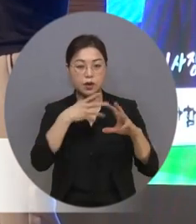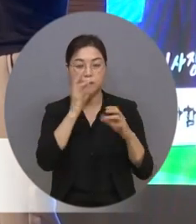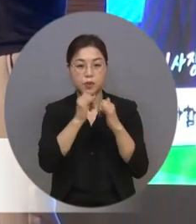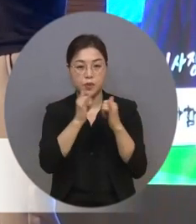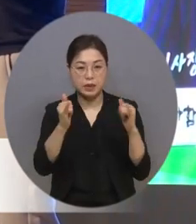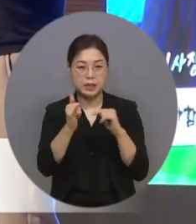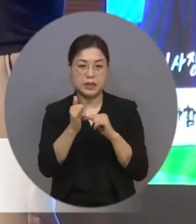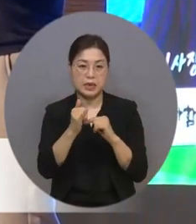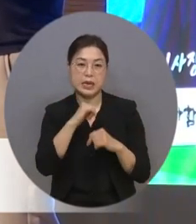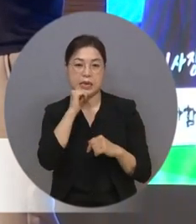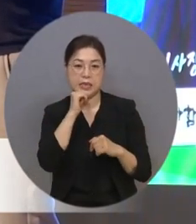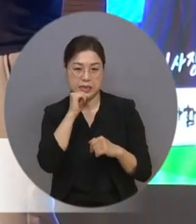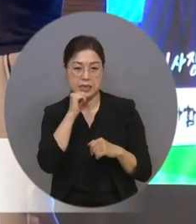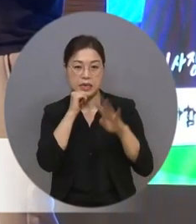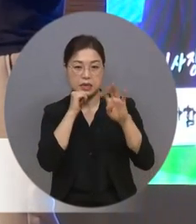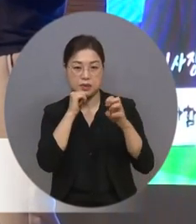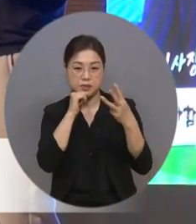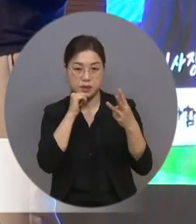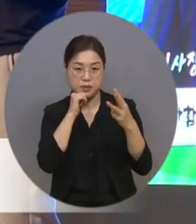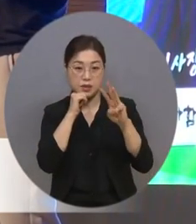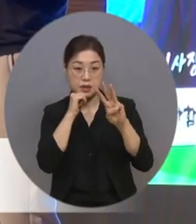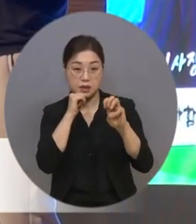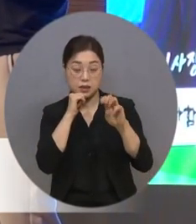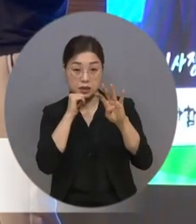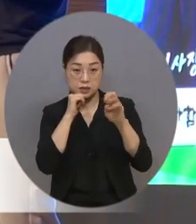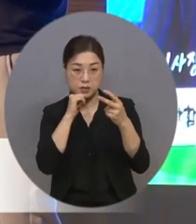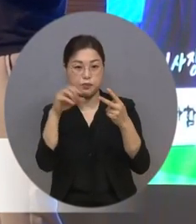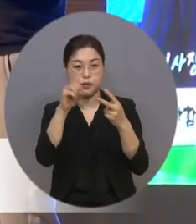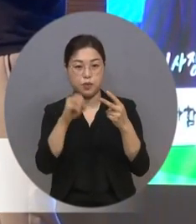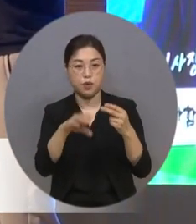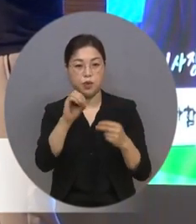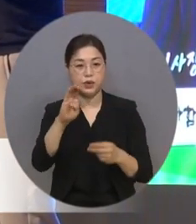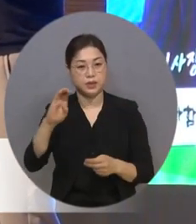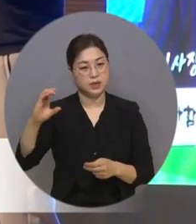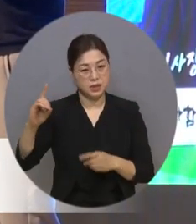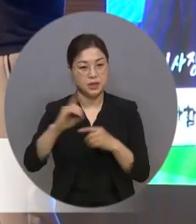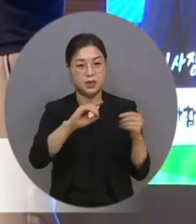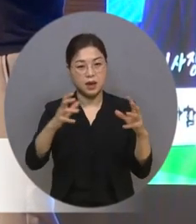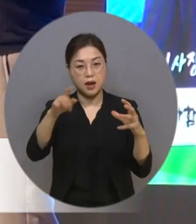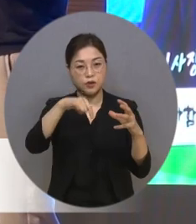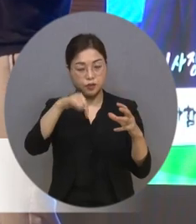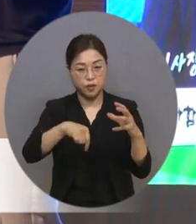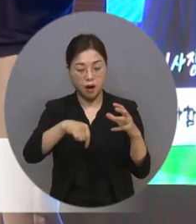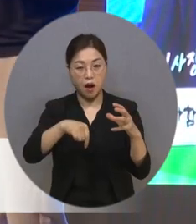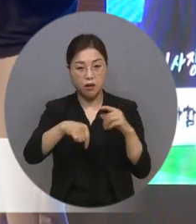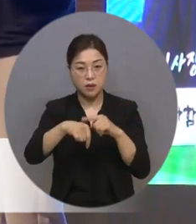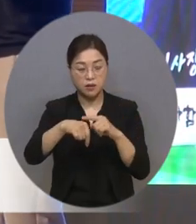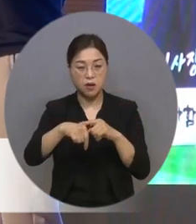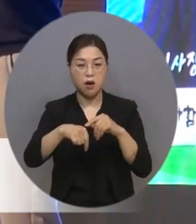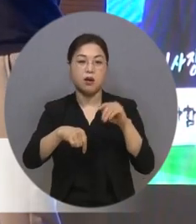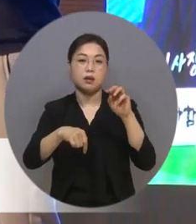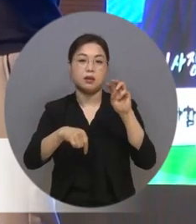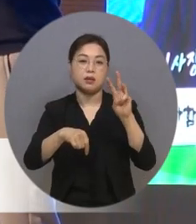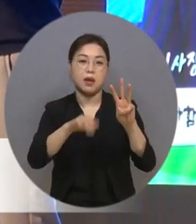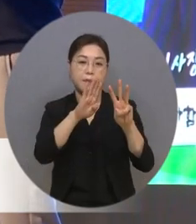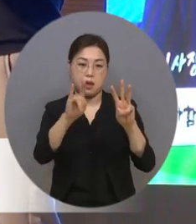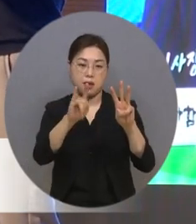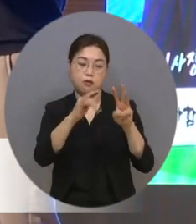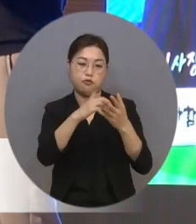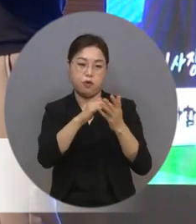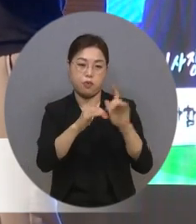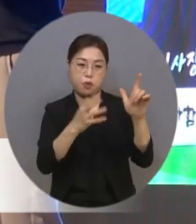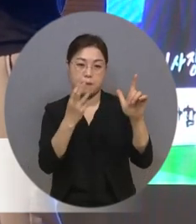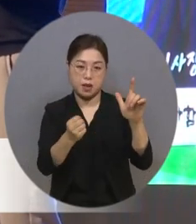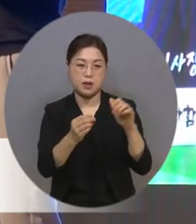42%입니다. OECD 국가의 3배 정도를 차지해. 그래서 저는 사회 양극화야말로